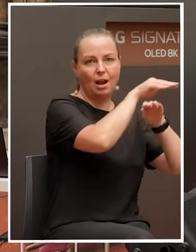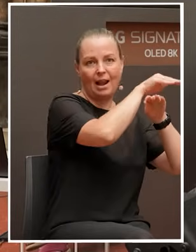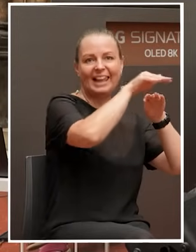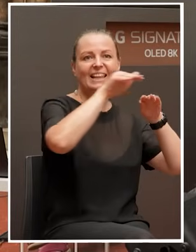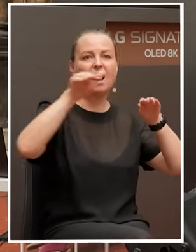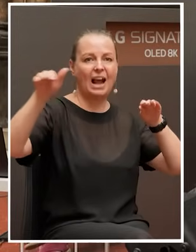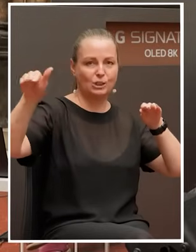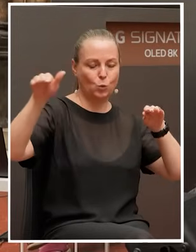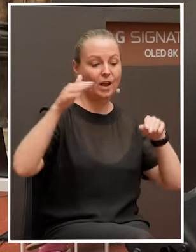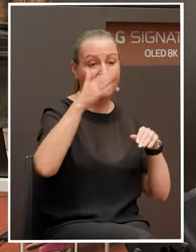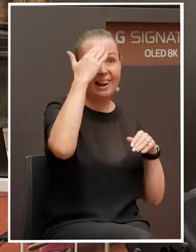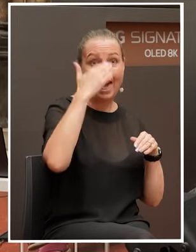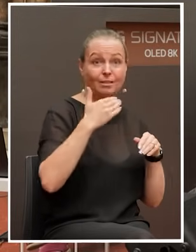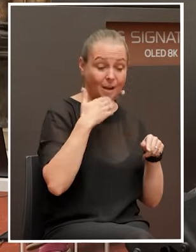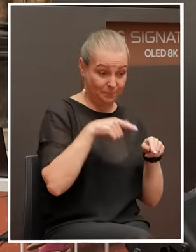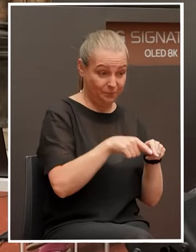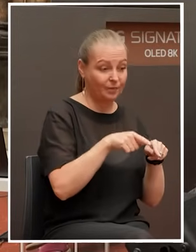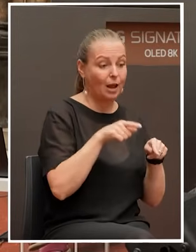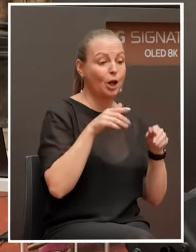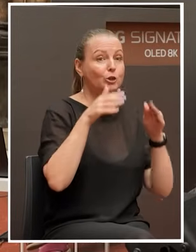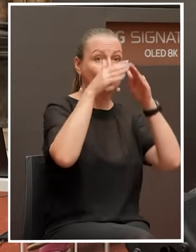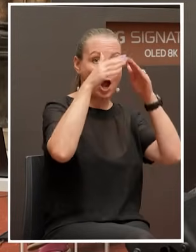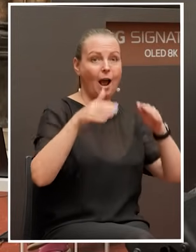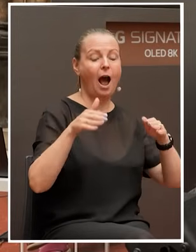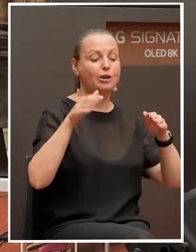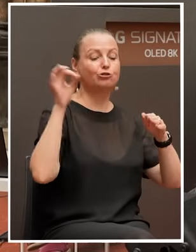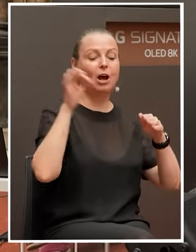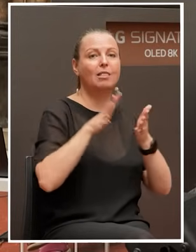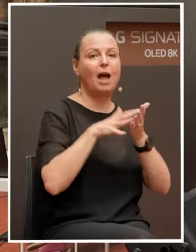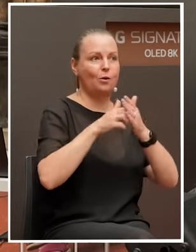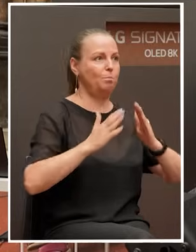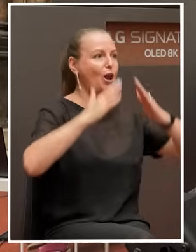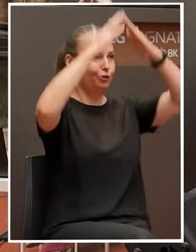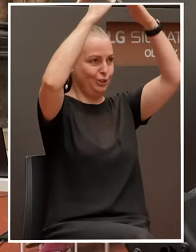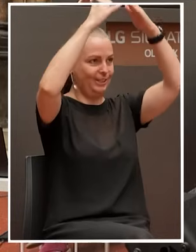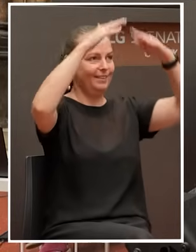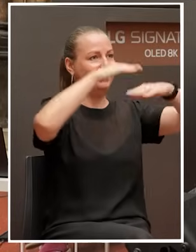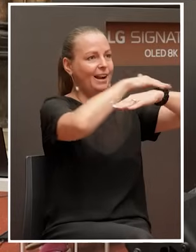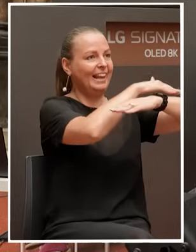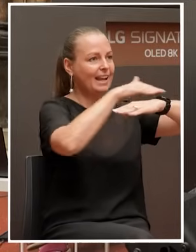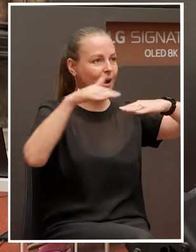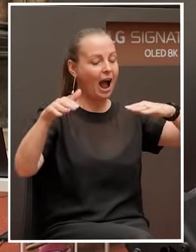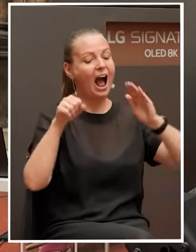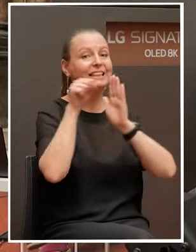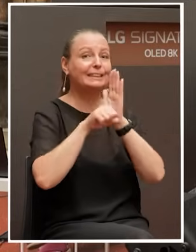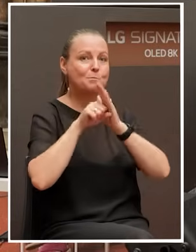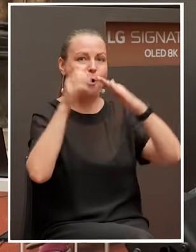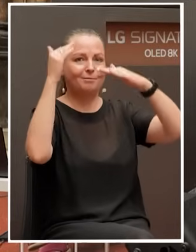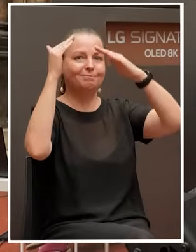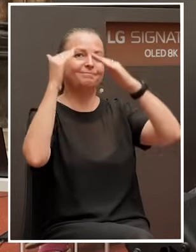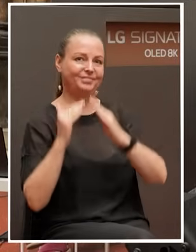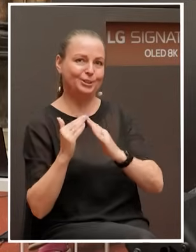летних сценах стога часто нарушают эту линию, разрезают ее, а в зимних чаще находятся под